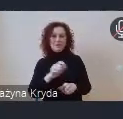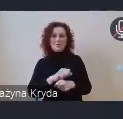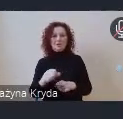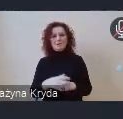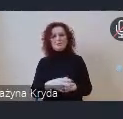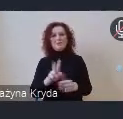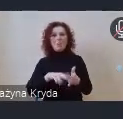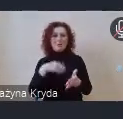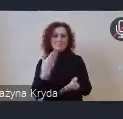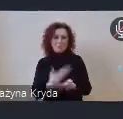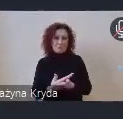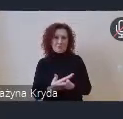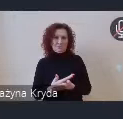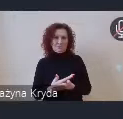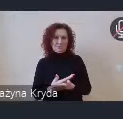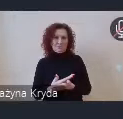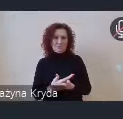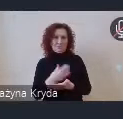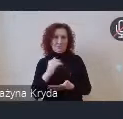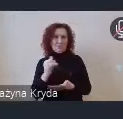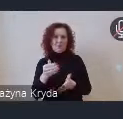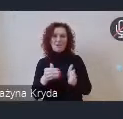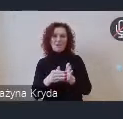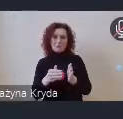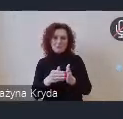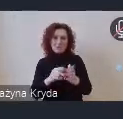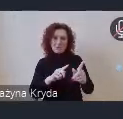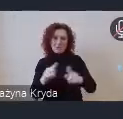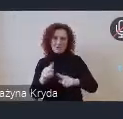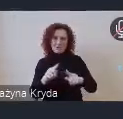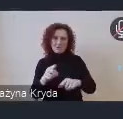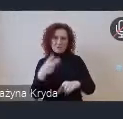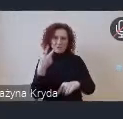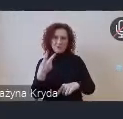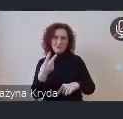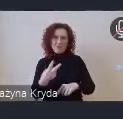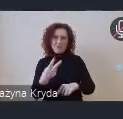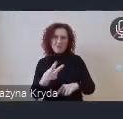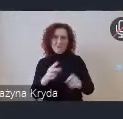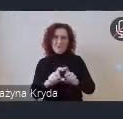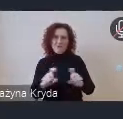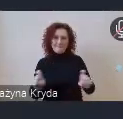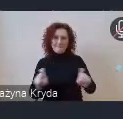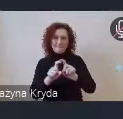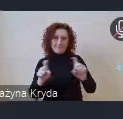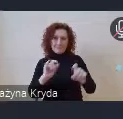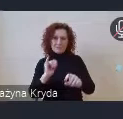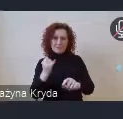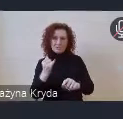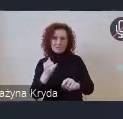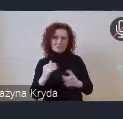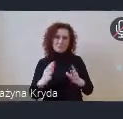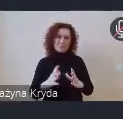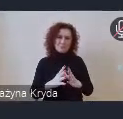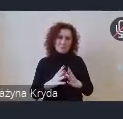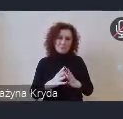przykład bo jak przegrody szklane się oznacza właśnie dwa pasy żółte wysokości 10 może 15 centymetrów jeden na